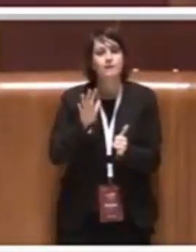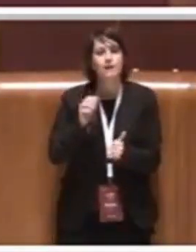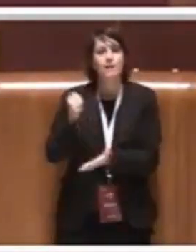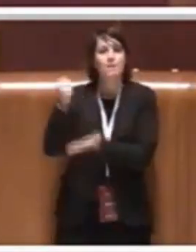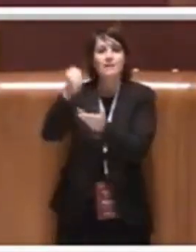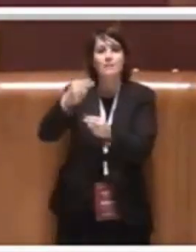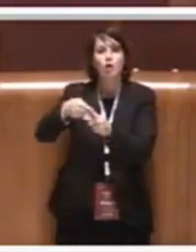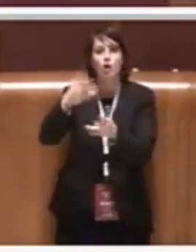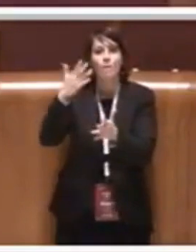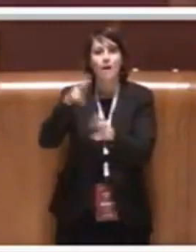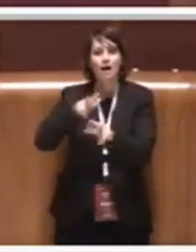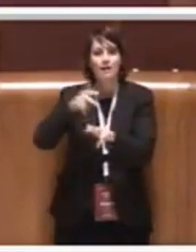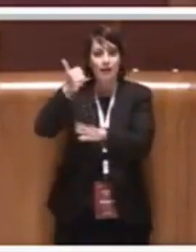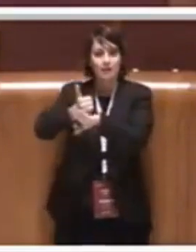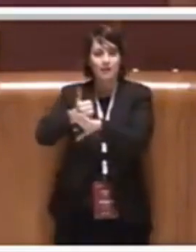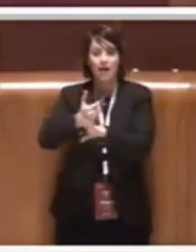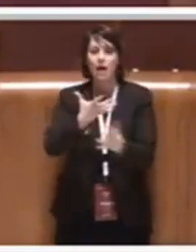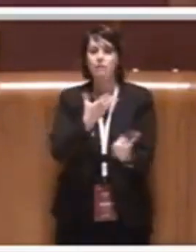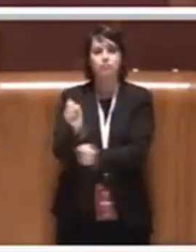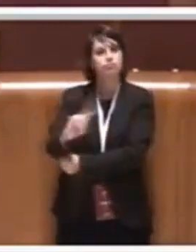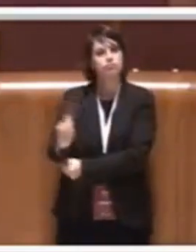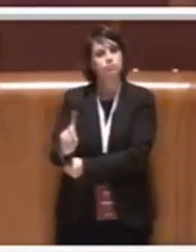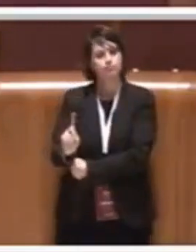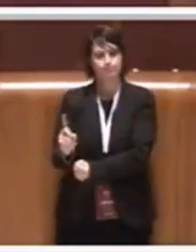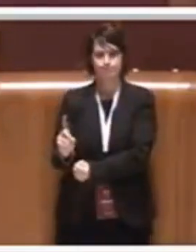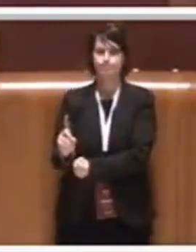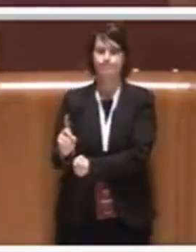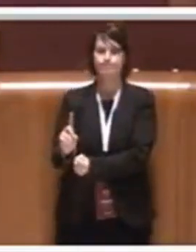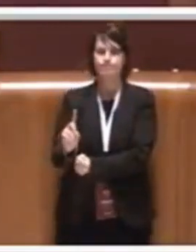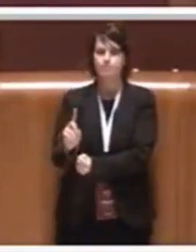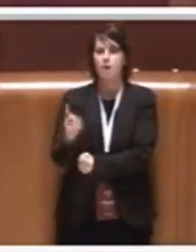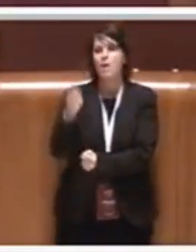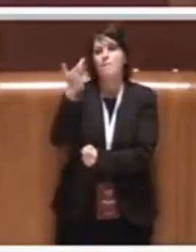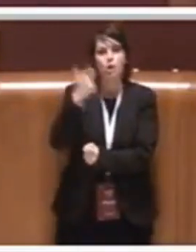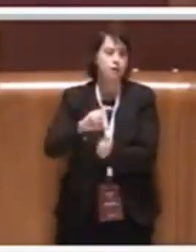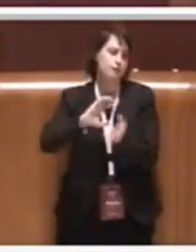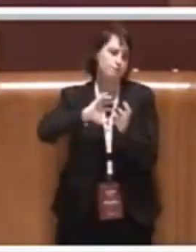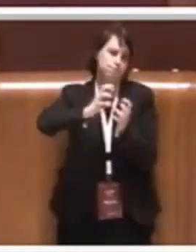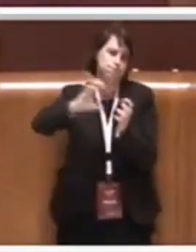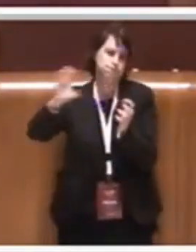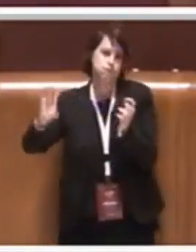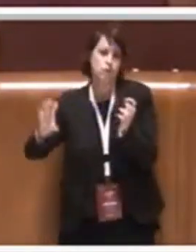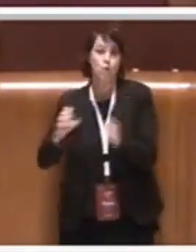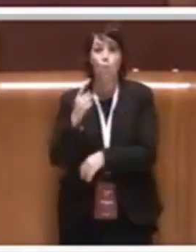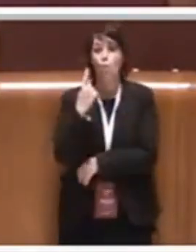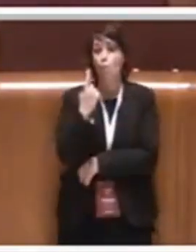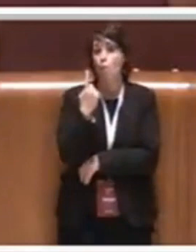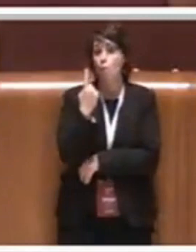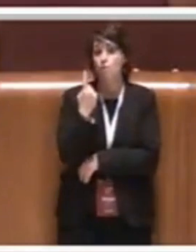Roma Capitale. Quindi, per svariate ragioni, tra cui una delle più